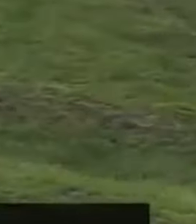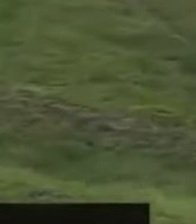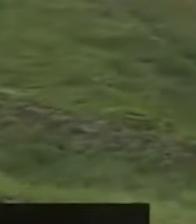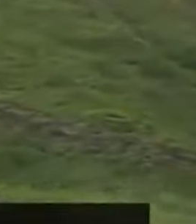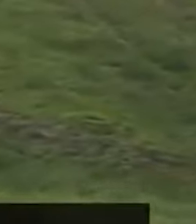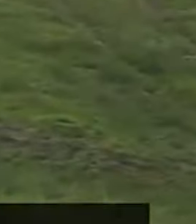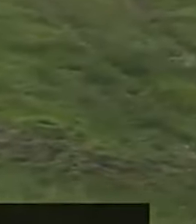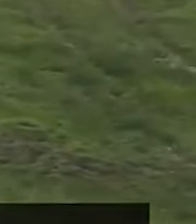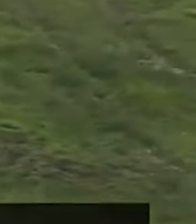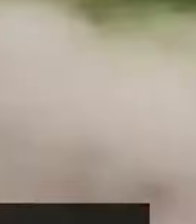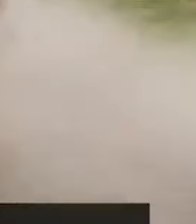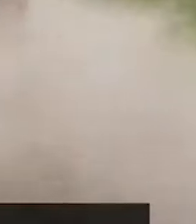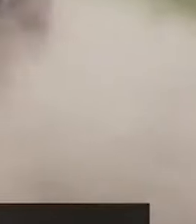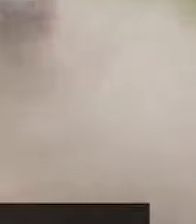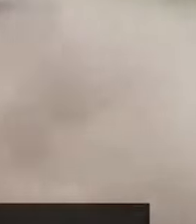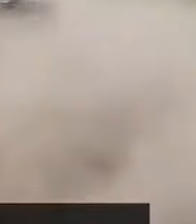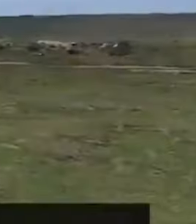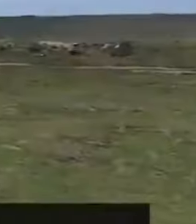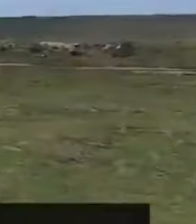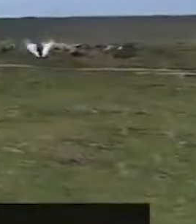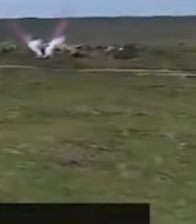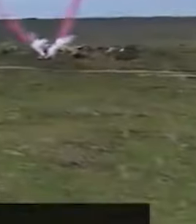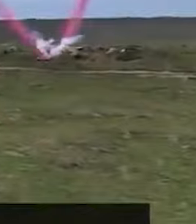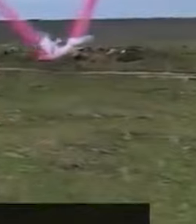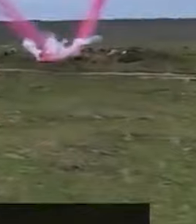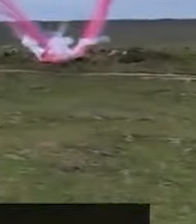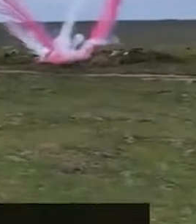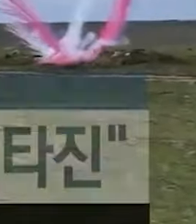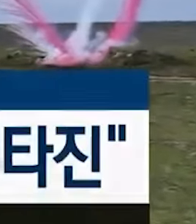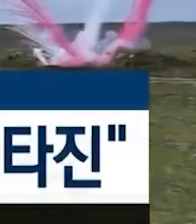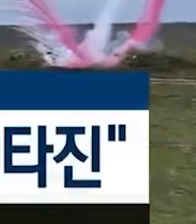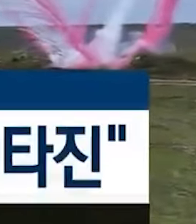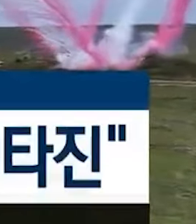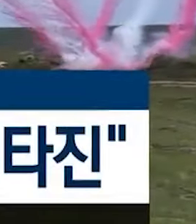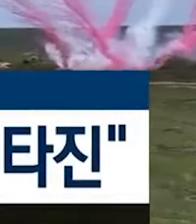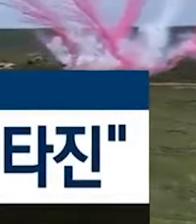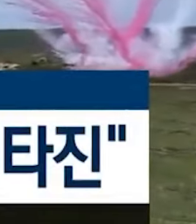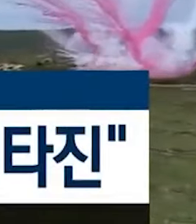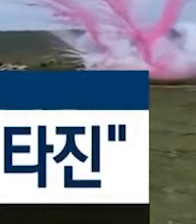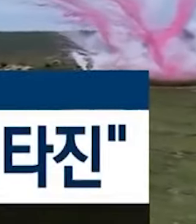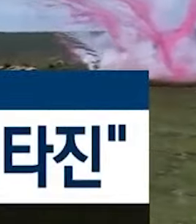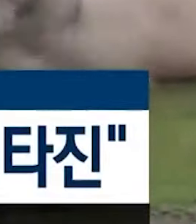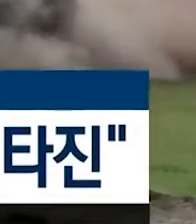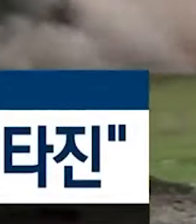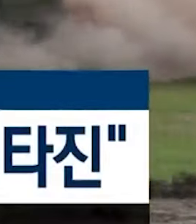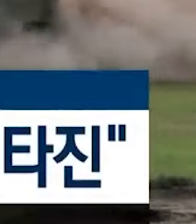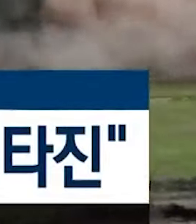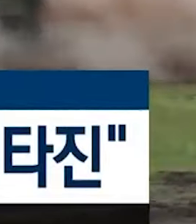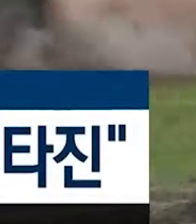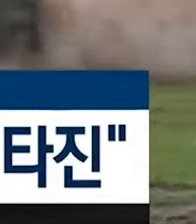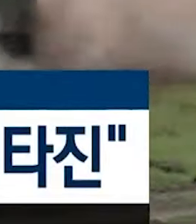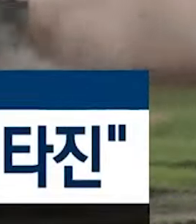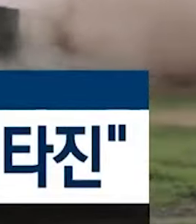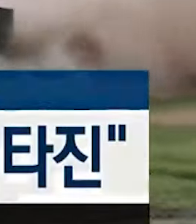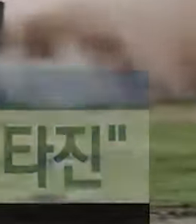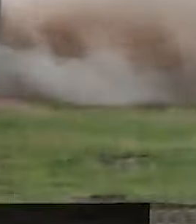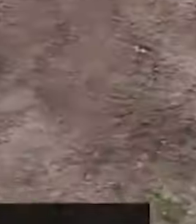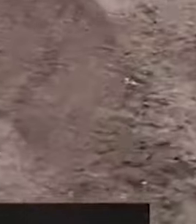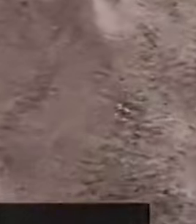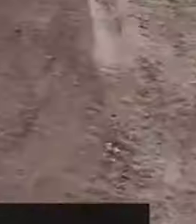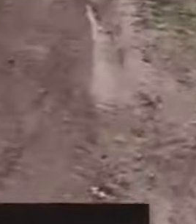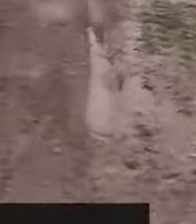열린 K2 전차 시범 행사입니다. 러시아 위협에 대비하고자 K방산 구매를 타진하는 겁니다.